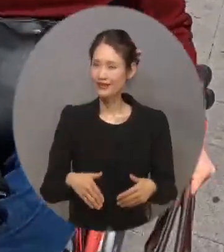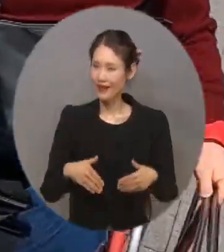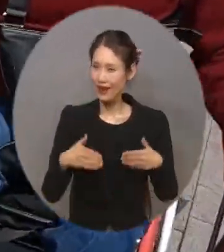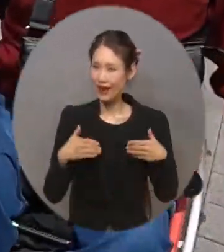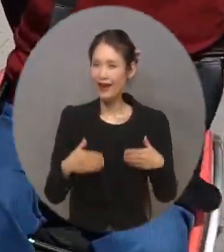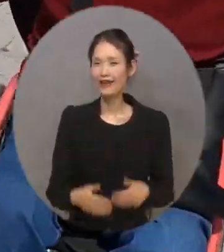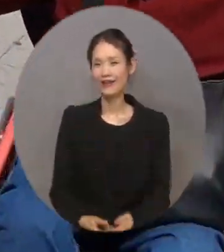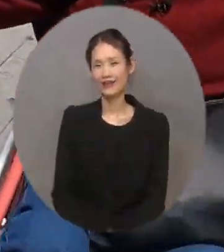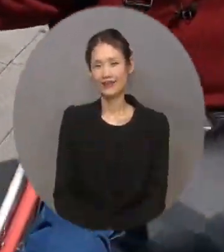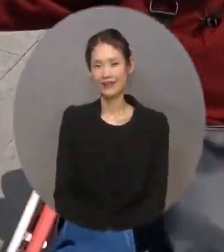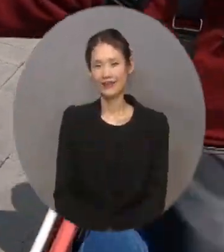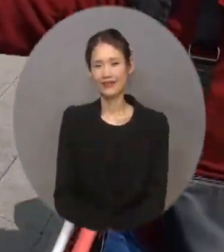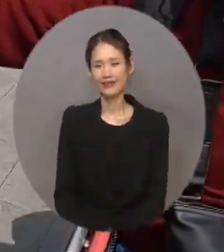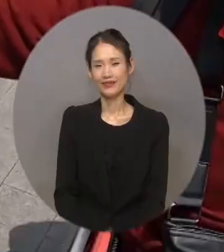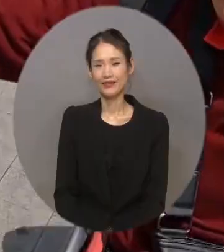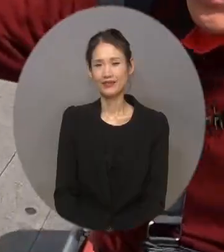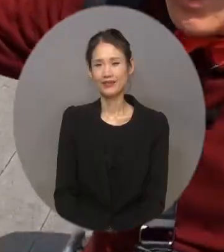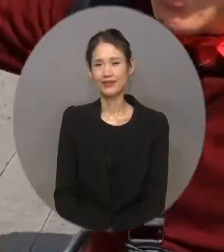맛이다.